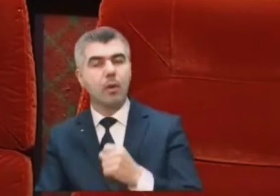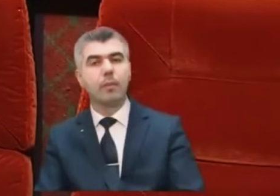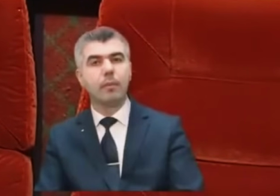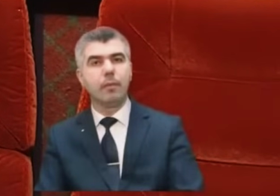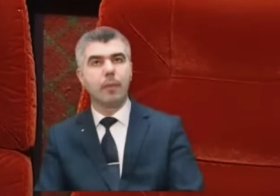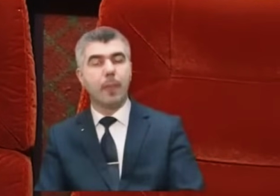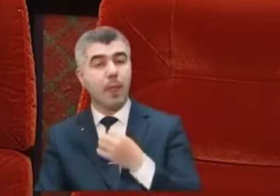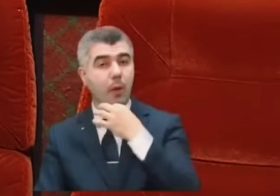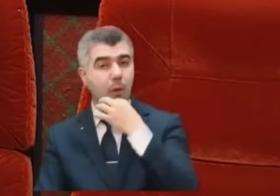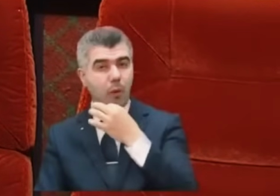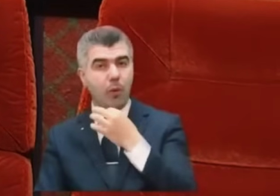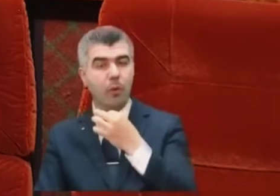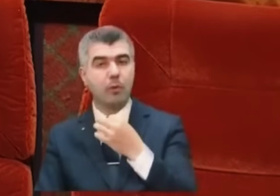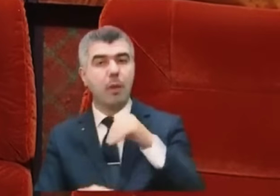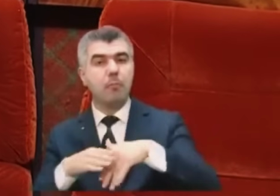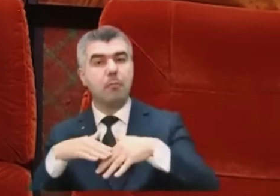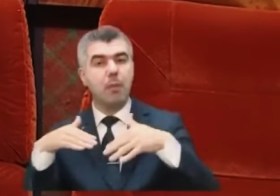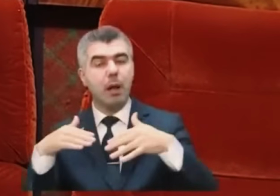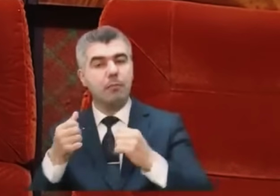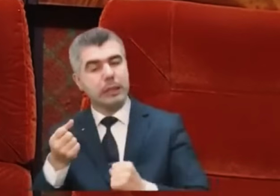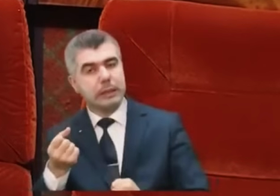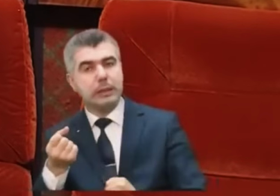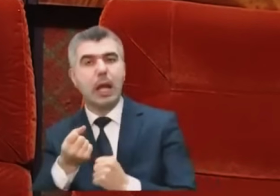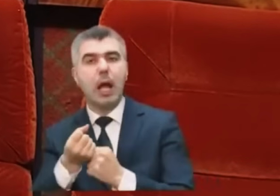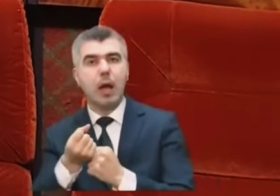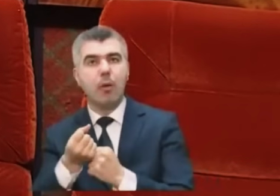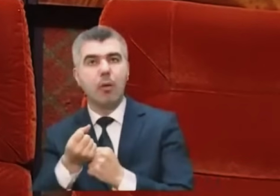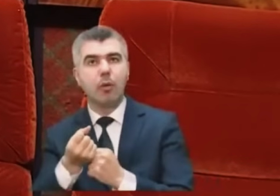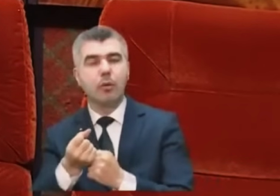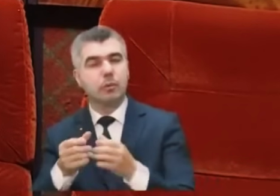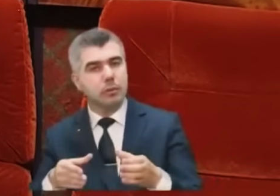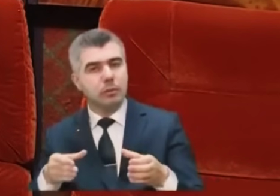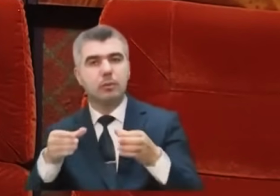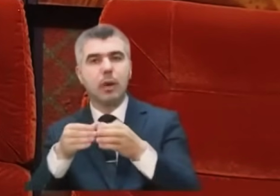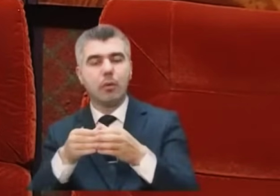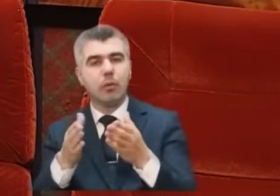قلتيو هذه المؤسسة مبنية على التعاون التكامل والتكامل والتوازن.